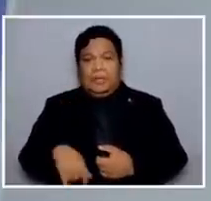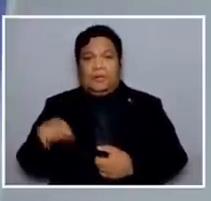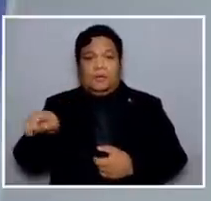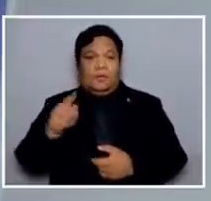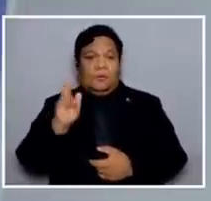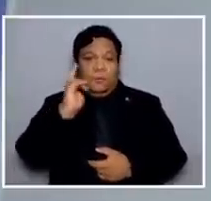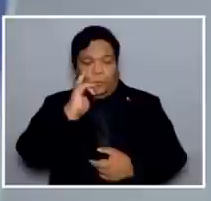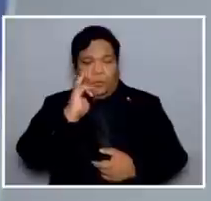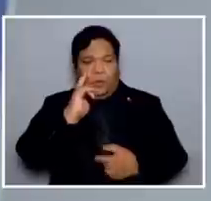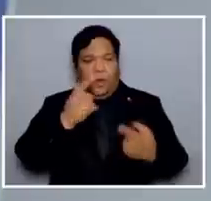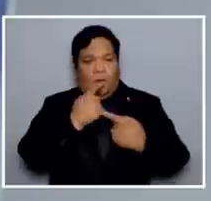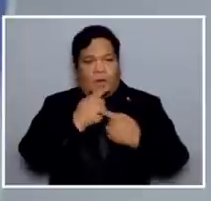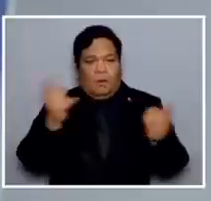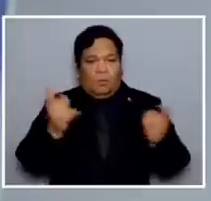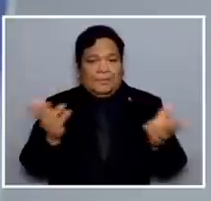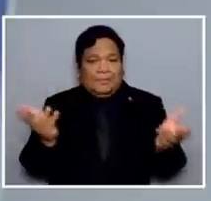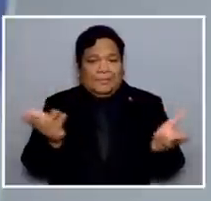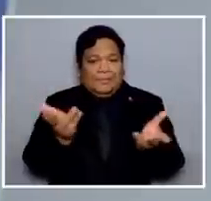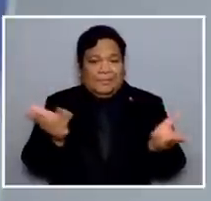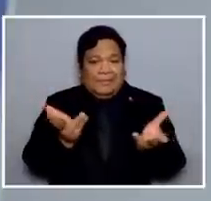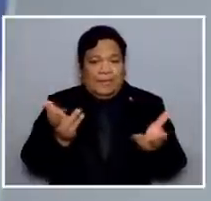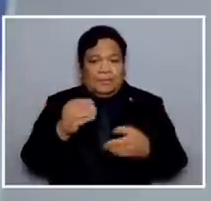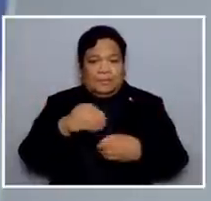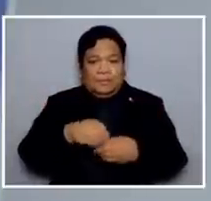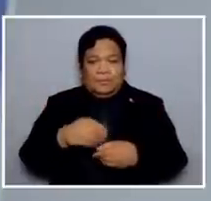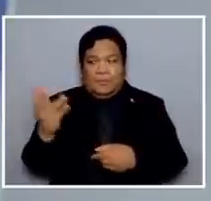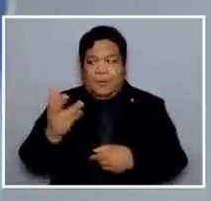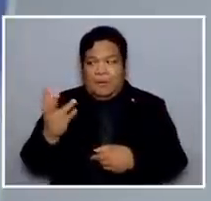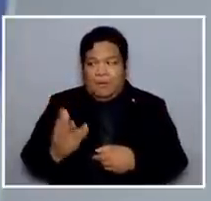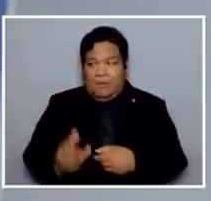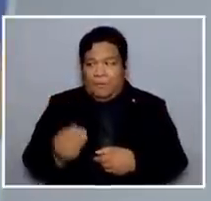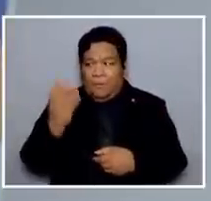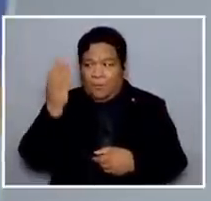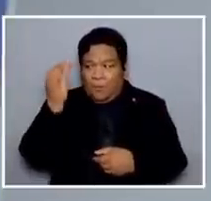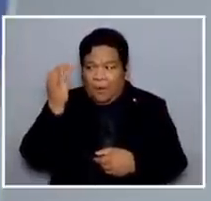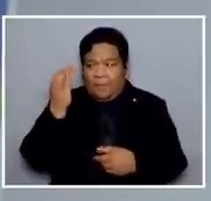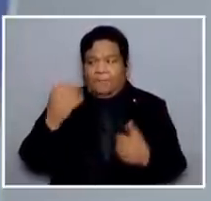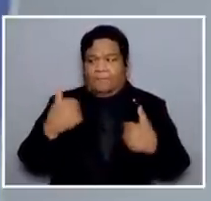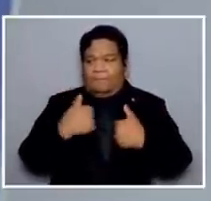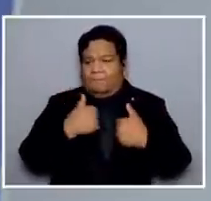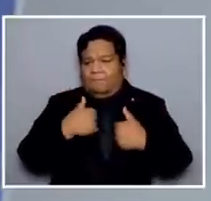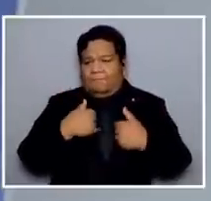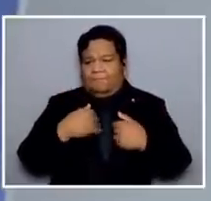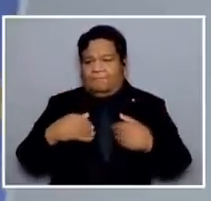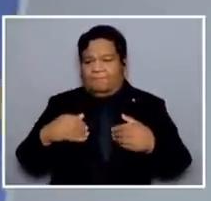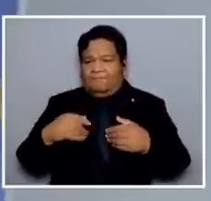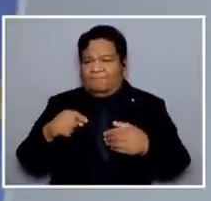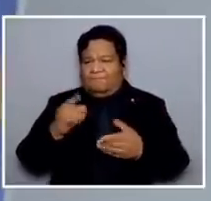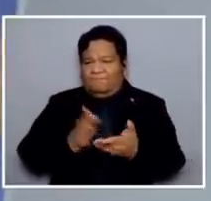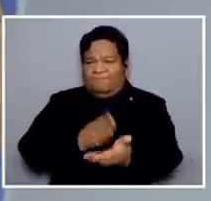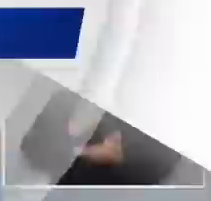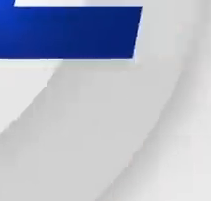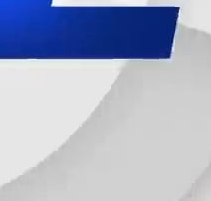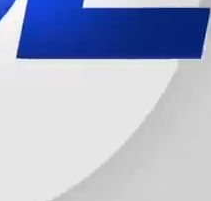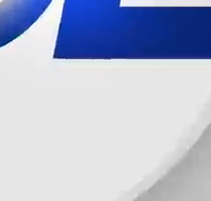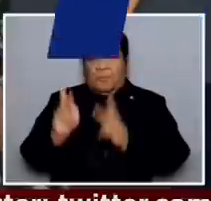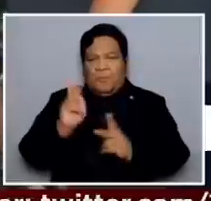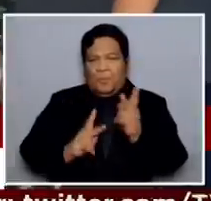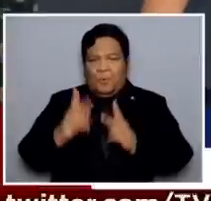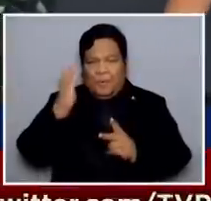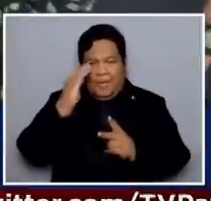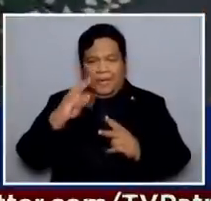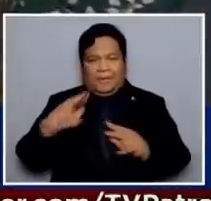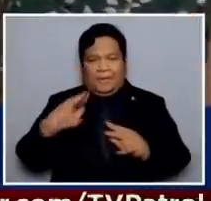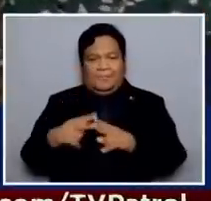binisita niya ang mga lumikas kasunod ng pagputok ng Bulkang Taal. Nagpapatrol, Bianca Dava.